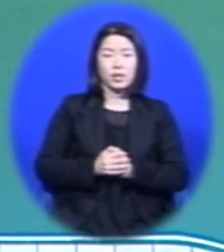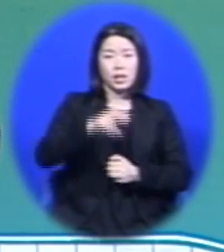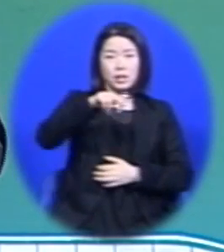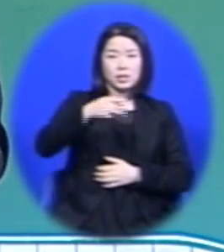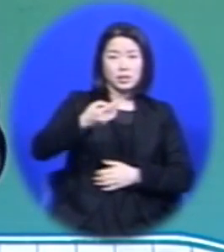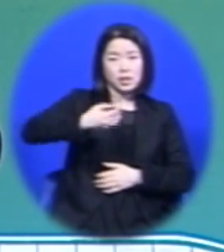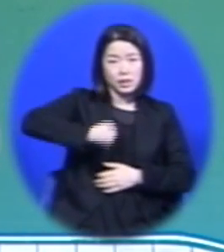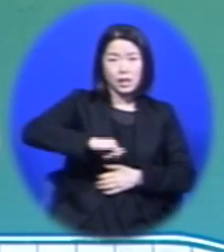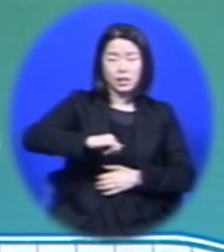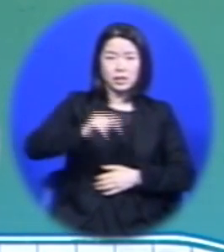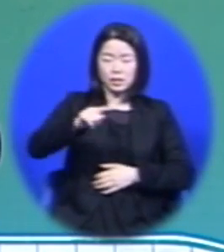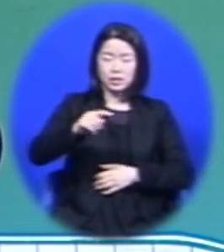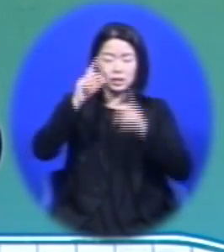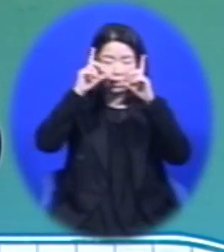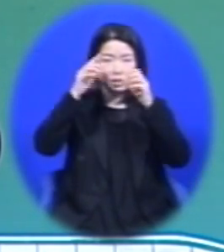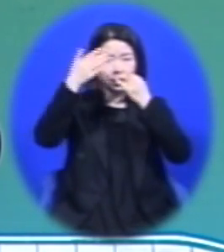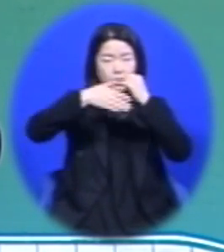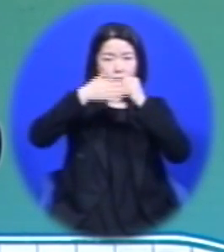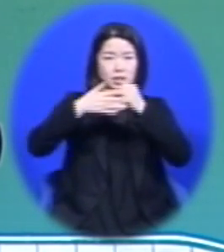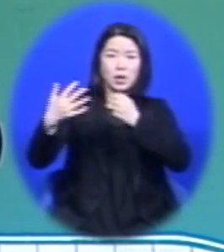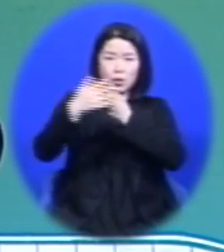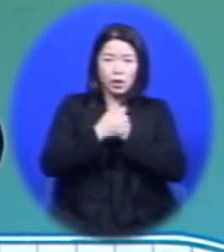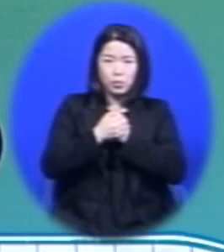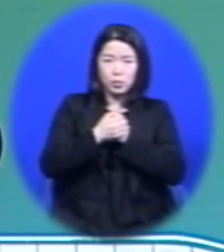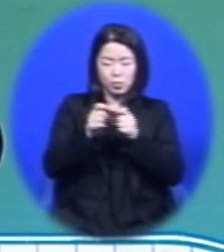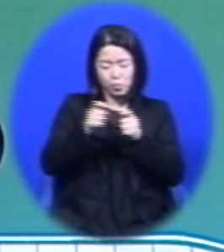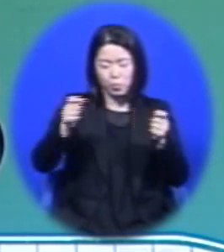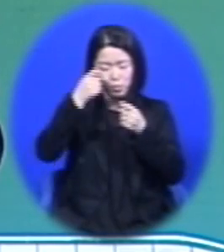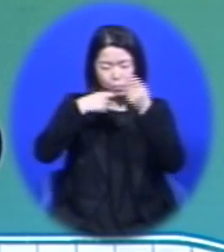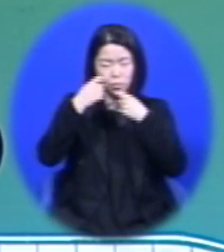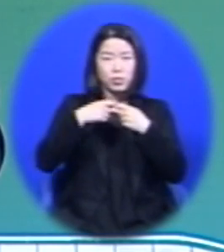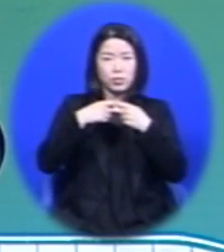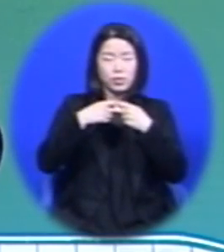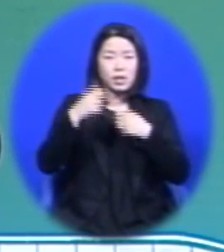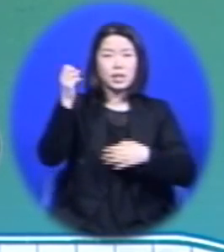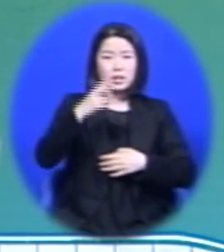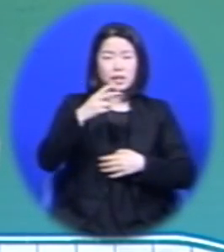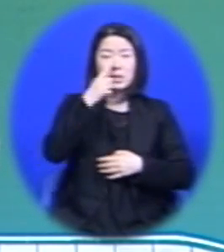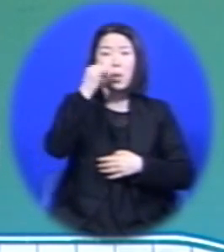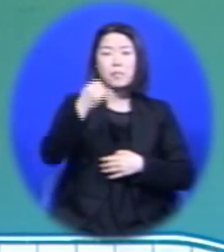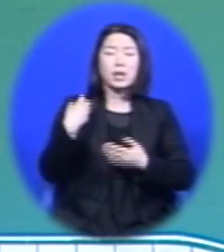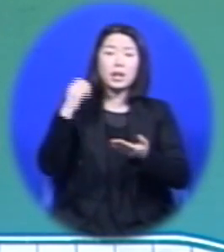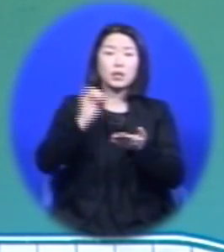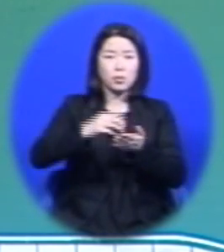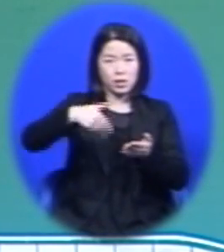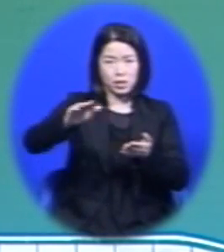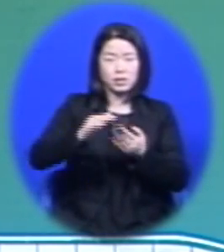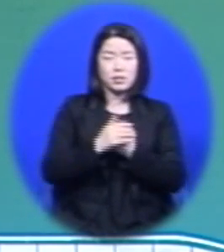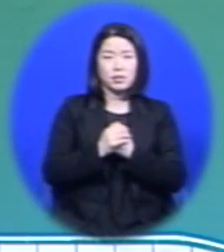크리스티나는 그 사진을 끌어안고 한참을 울었습니다. 그리고 다시 엄마에게로 돌아갔습니다.